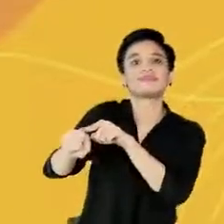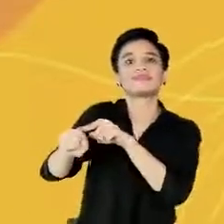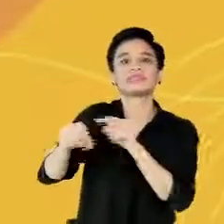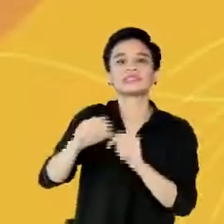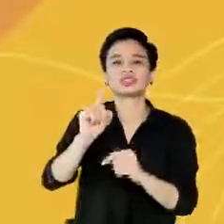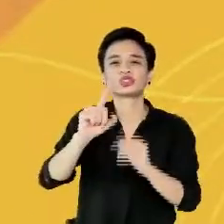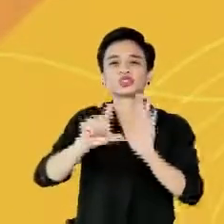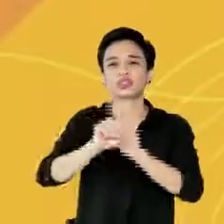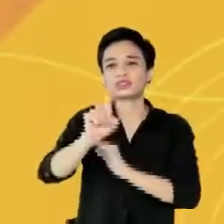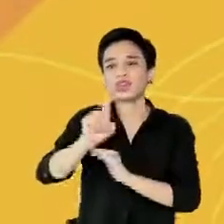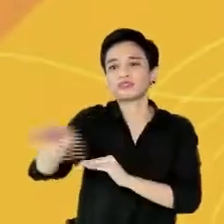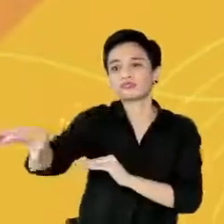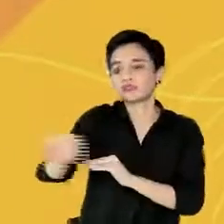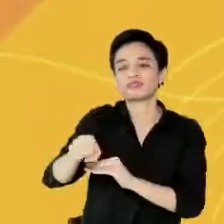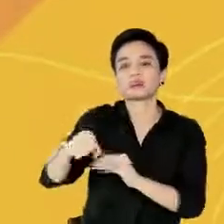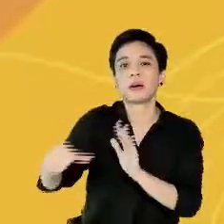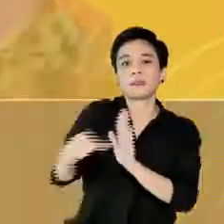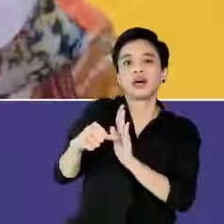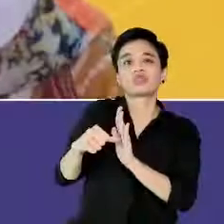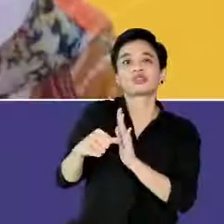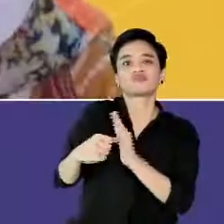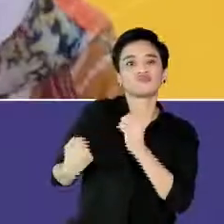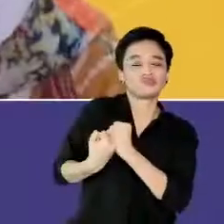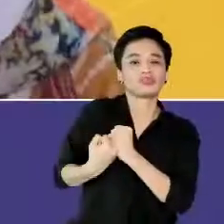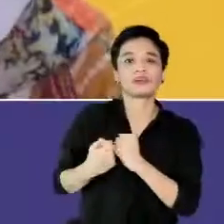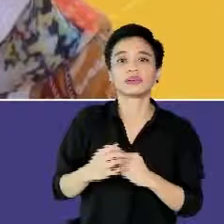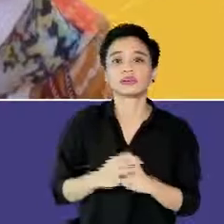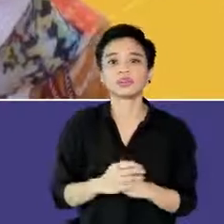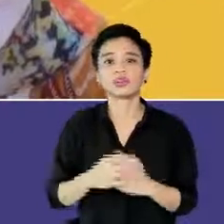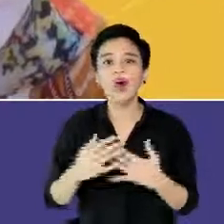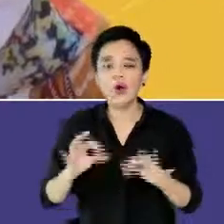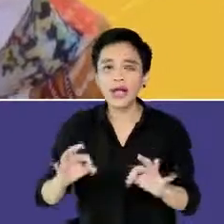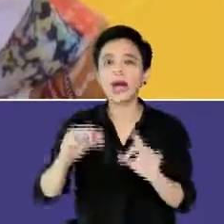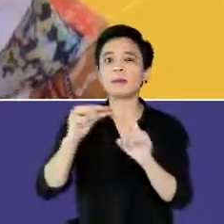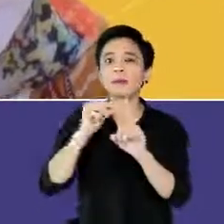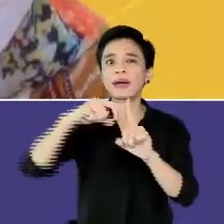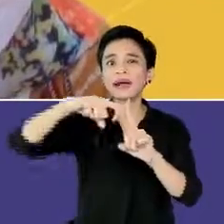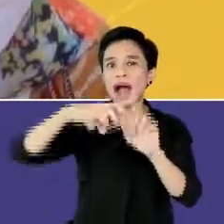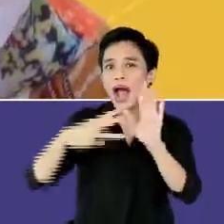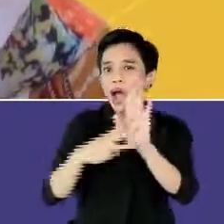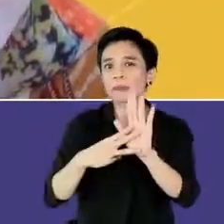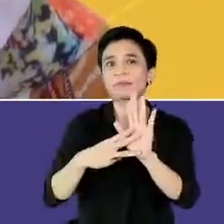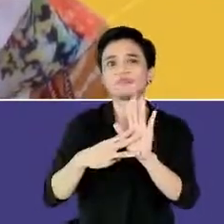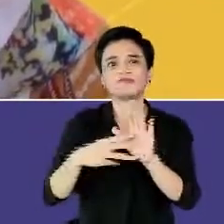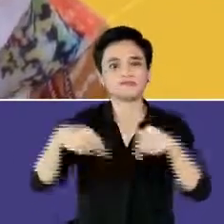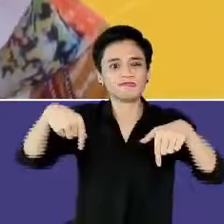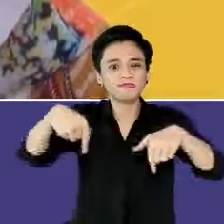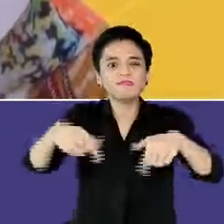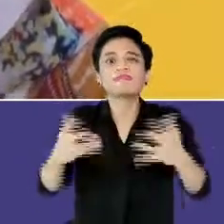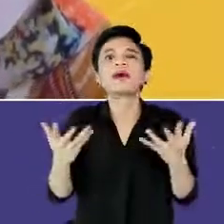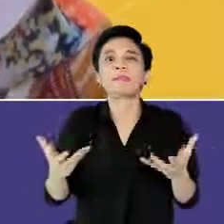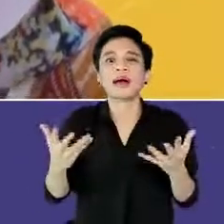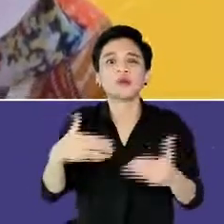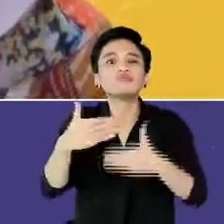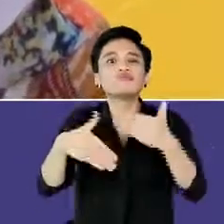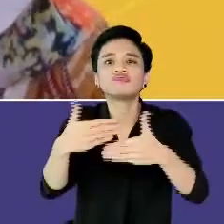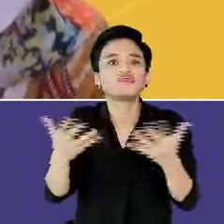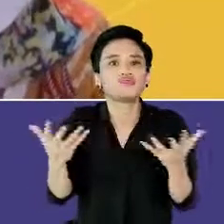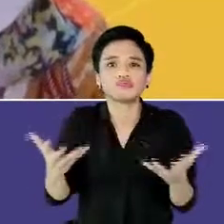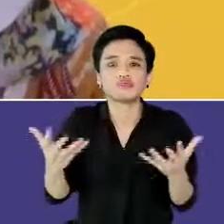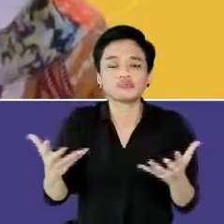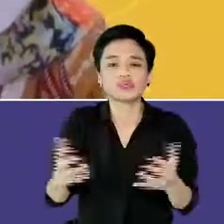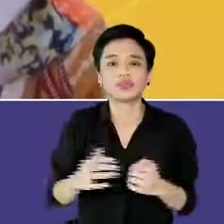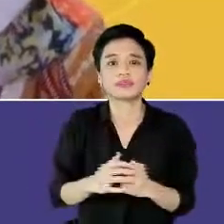by Widya Bagaimana optimalisasi ppkm micro untuk pengendalian di hulunya ibu Hai Asia's